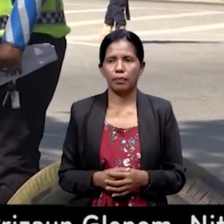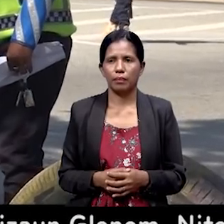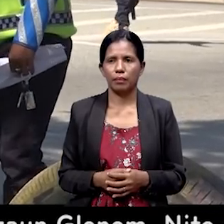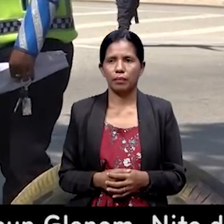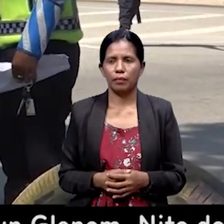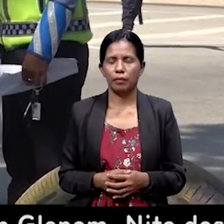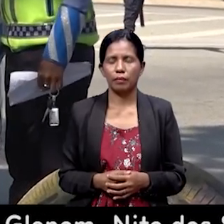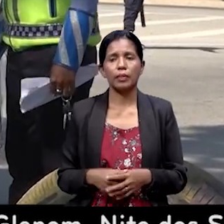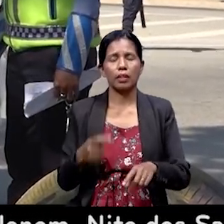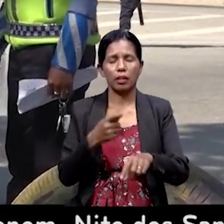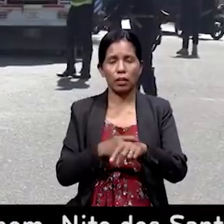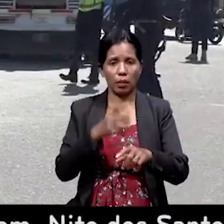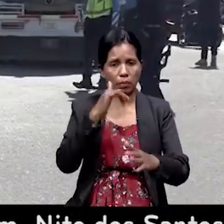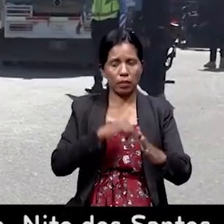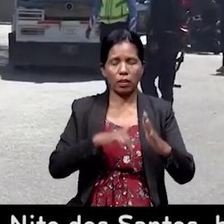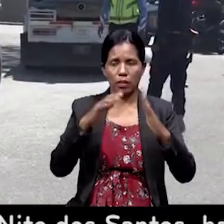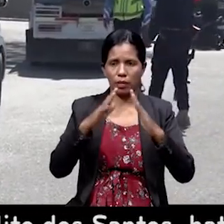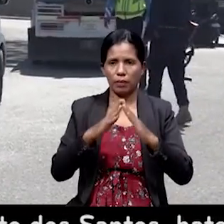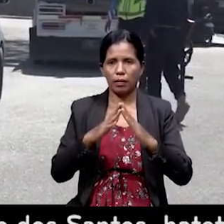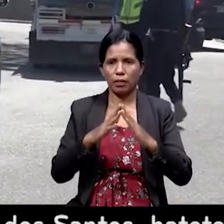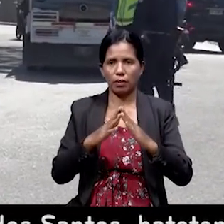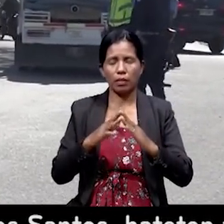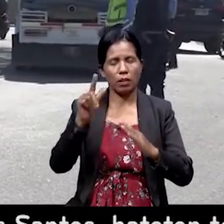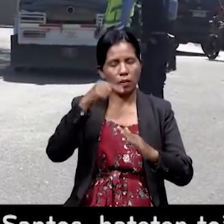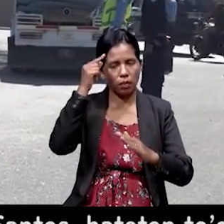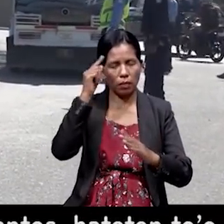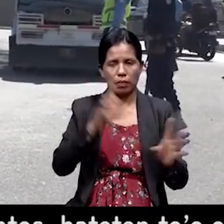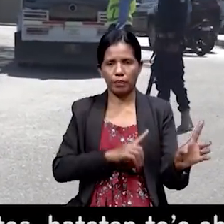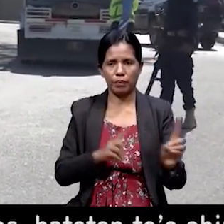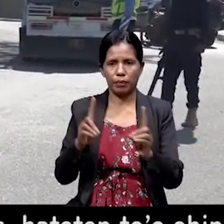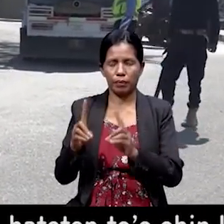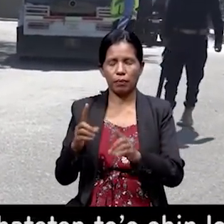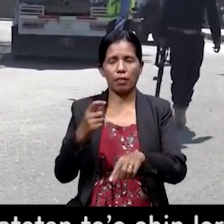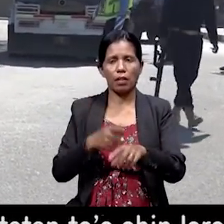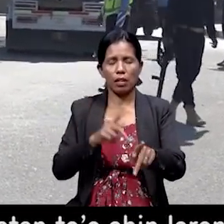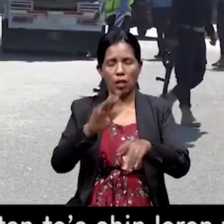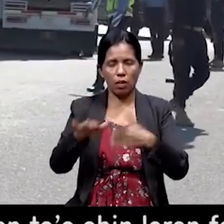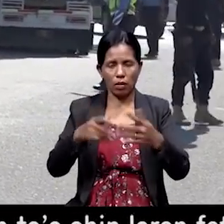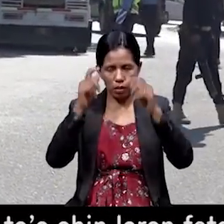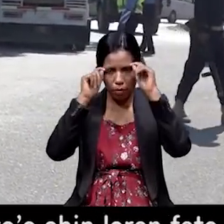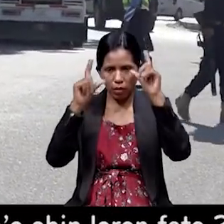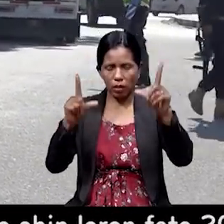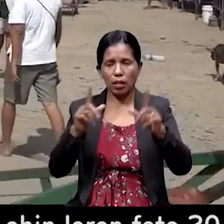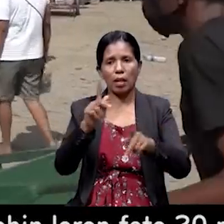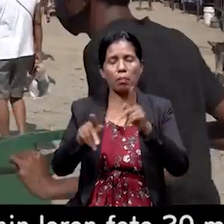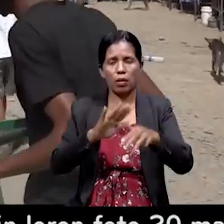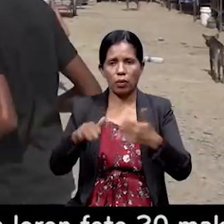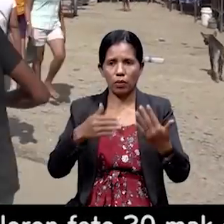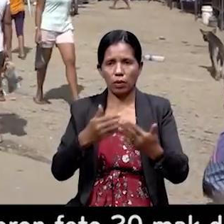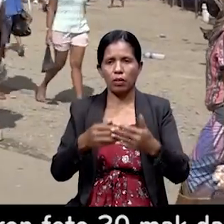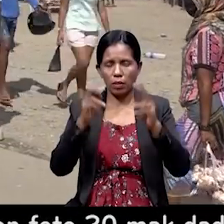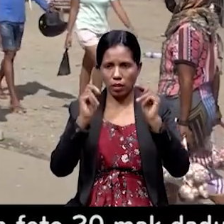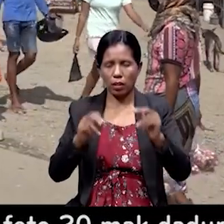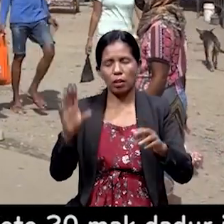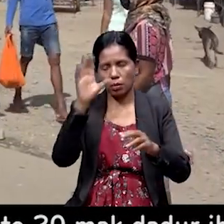Ia situasi konfinamento domisilar geral ne be governo aplika iha teritorio Timor Leste obriga ema hutu atau buka